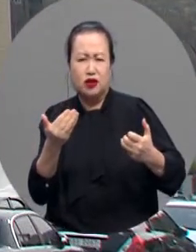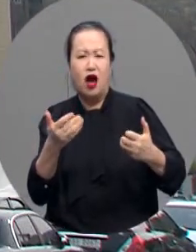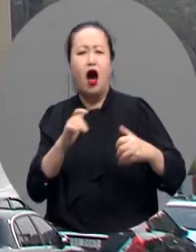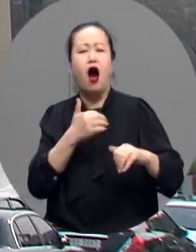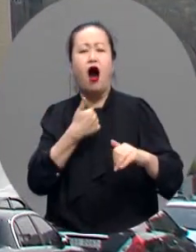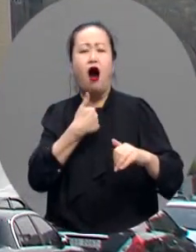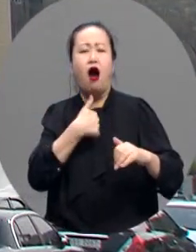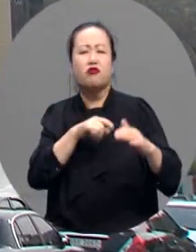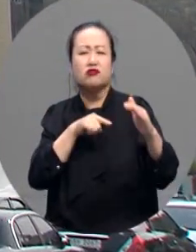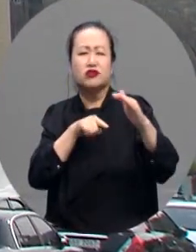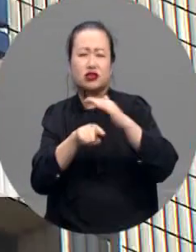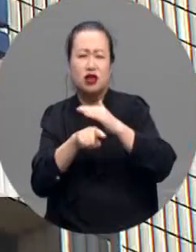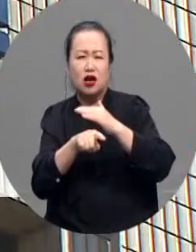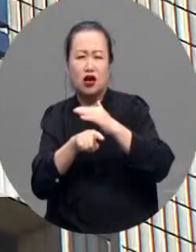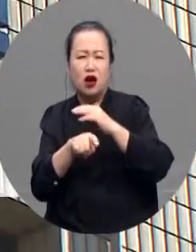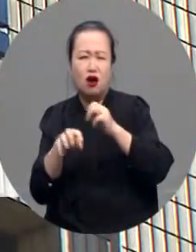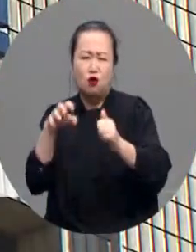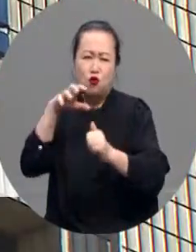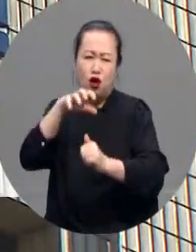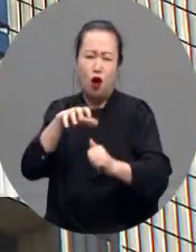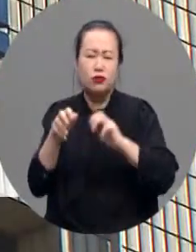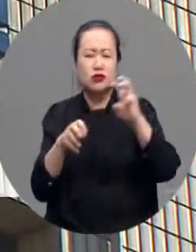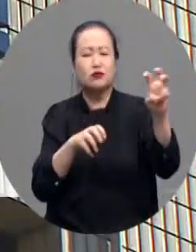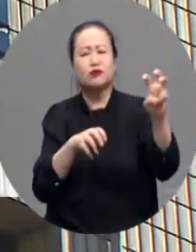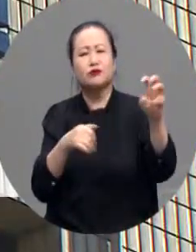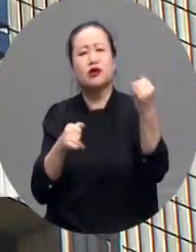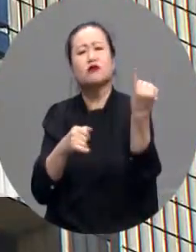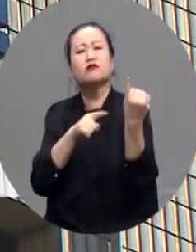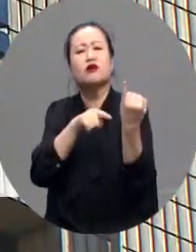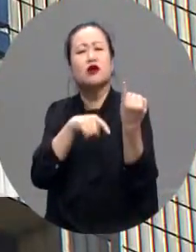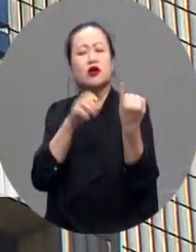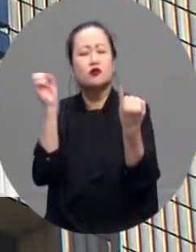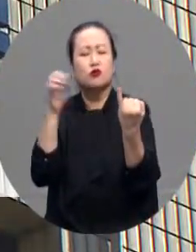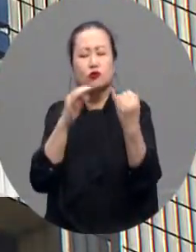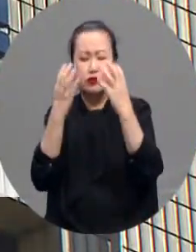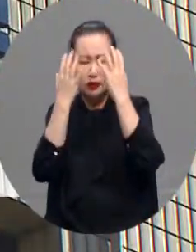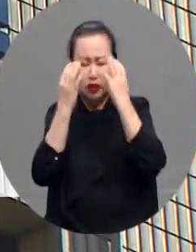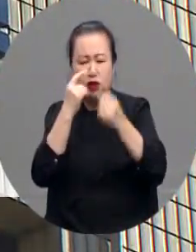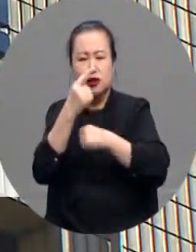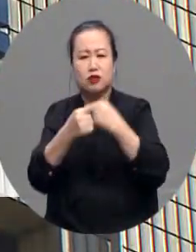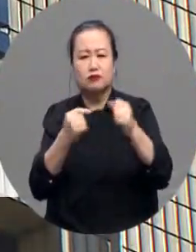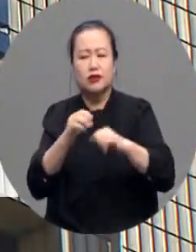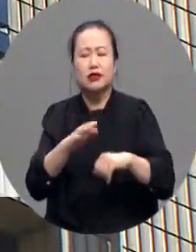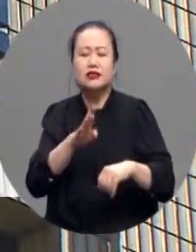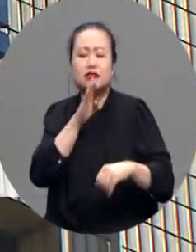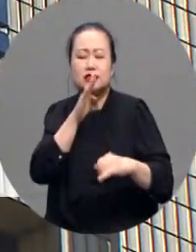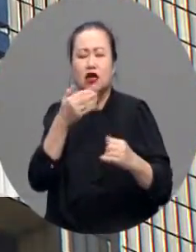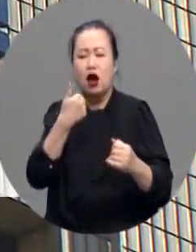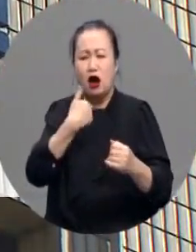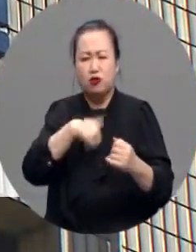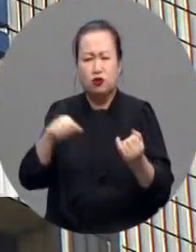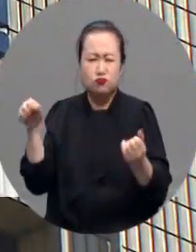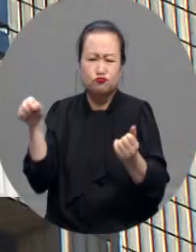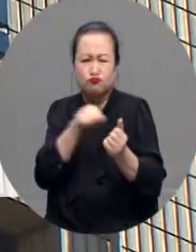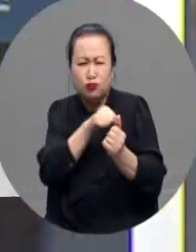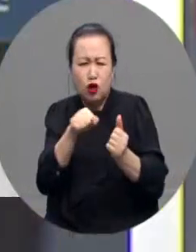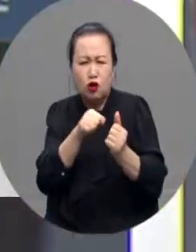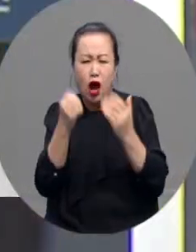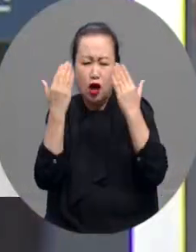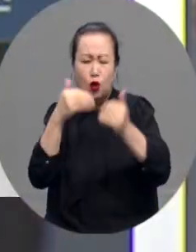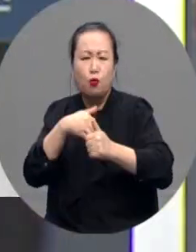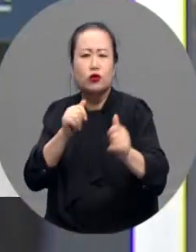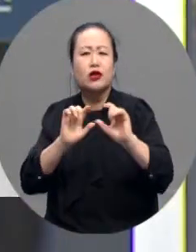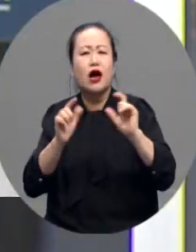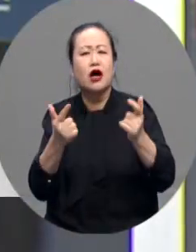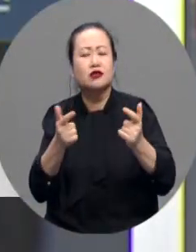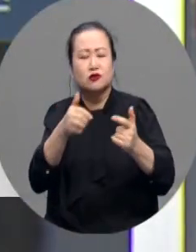여성에게 징역 1년을 선고했습니다이 여성은 지난해 5월 자신의 친아들을 폭행하고 등교시키지 않은 혐의로